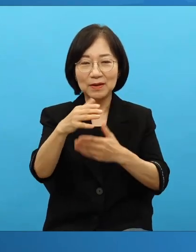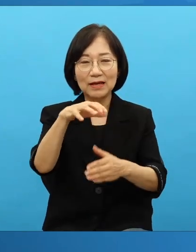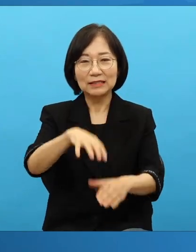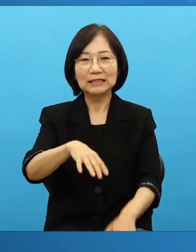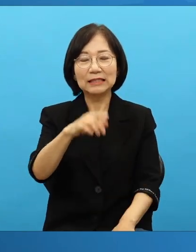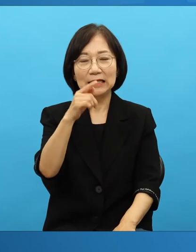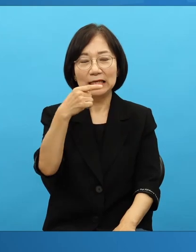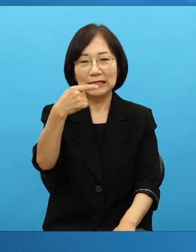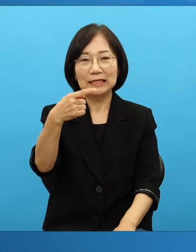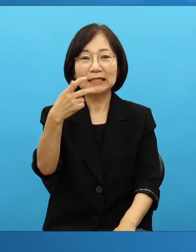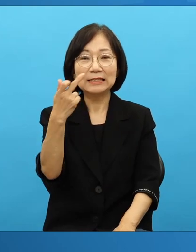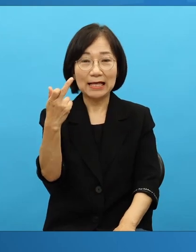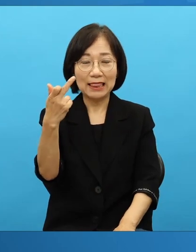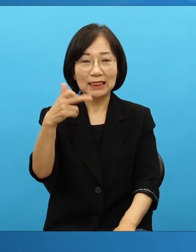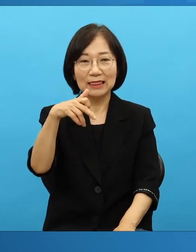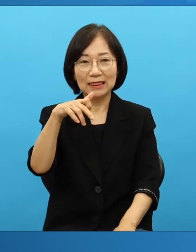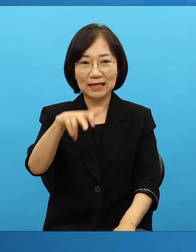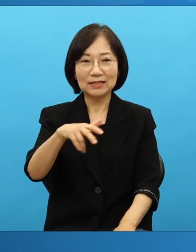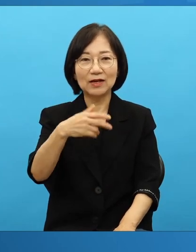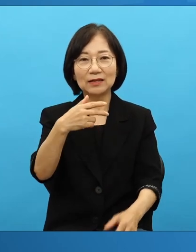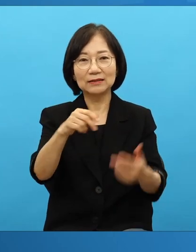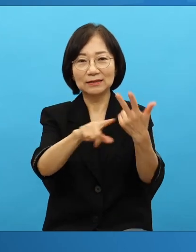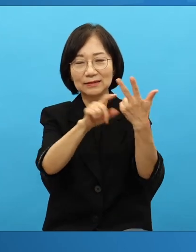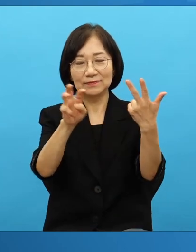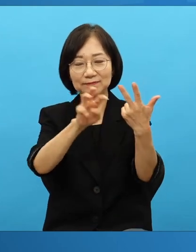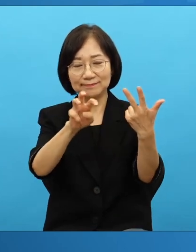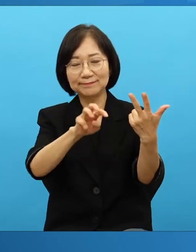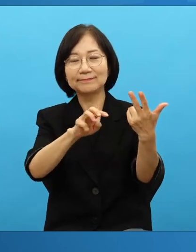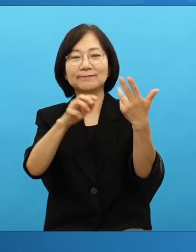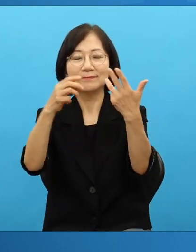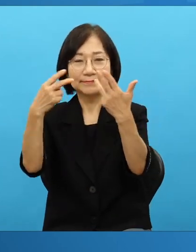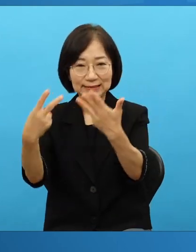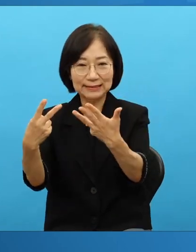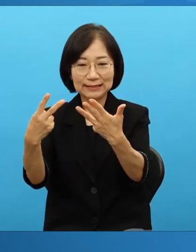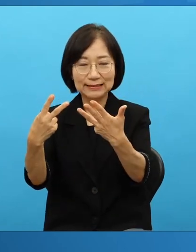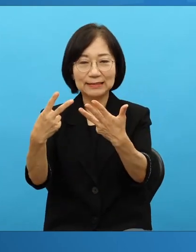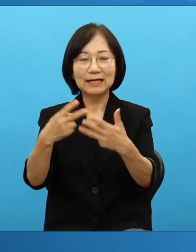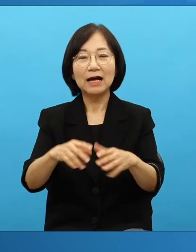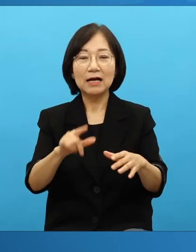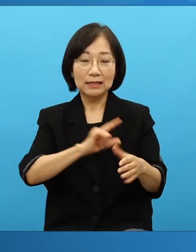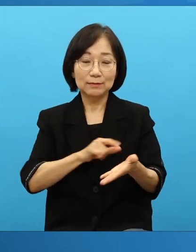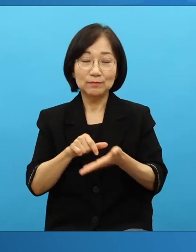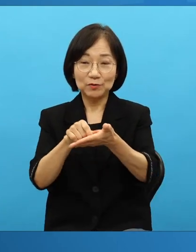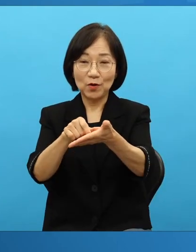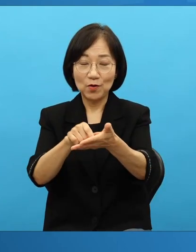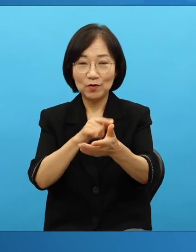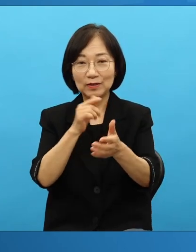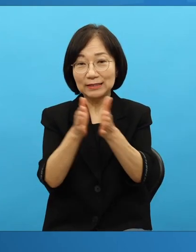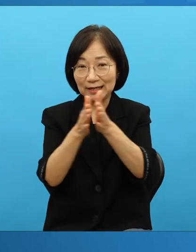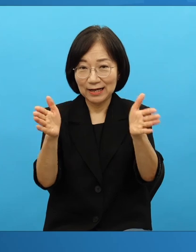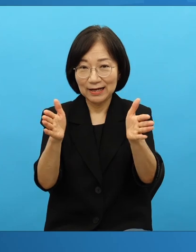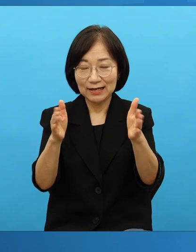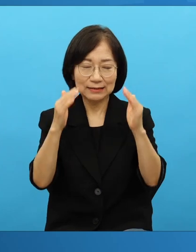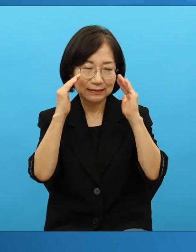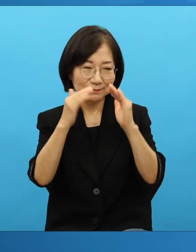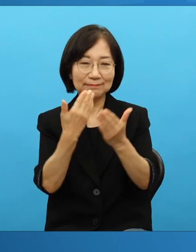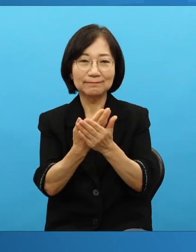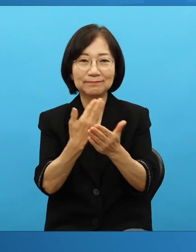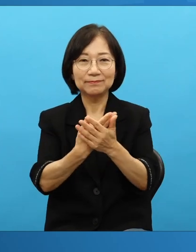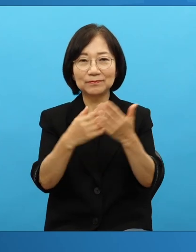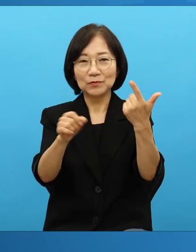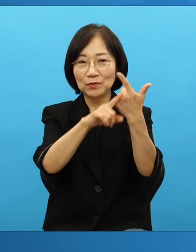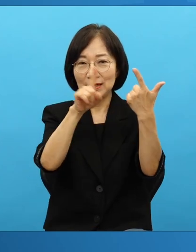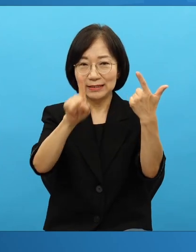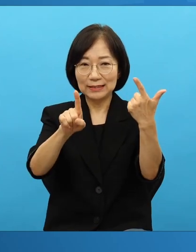킨텍스에서 진행되는 제27차 2024 세계 렘넌트 대회, 이 두 개의 등록이 시작되니 집중해주세요. 6월 1일부터 6월